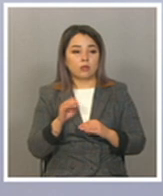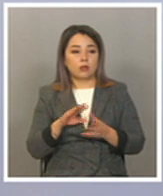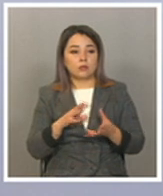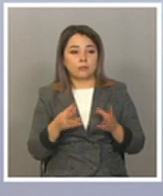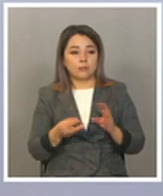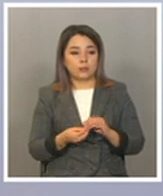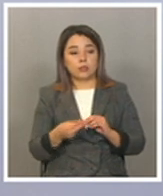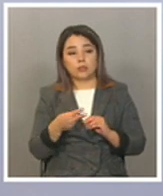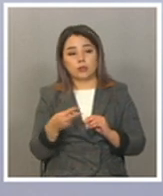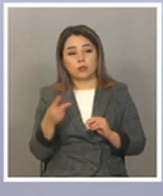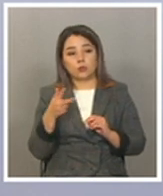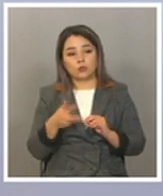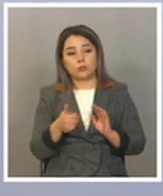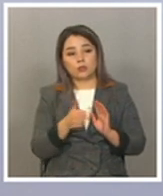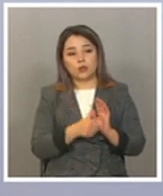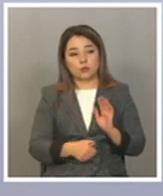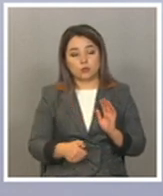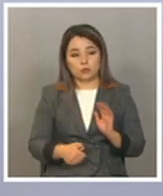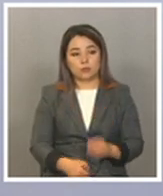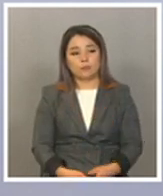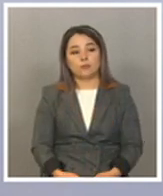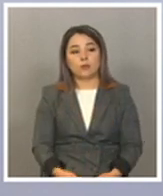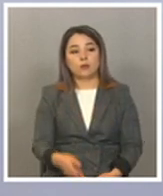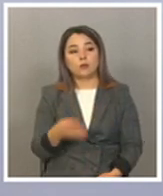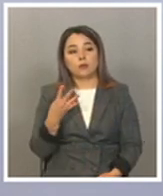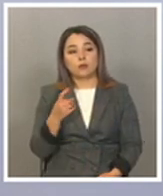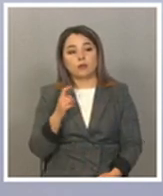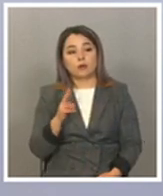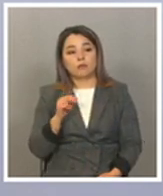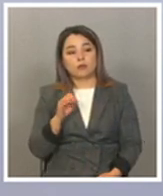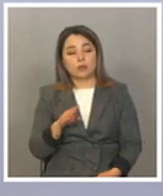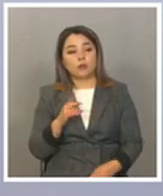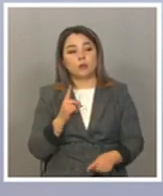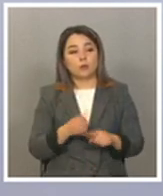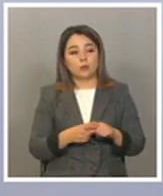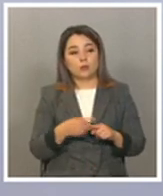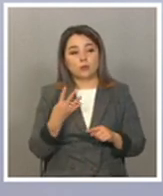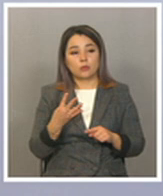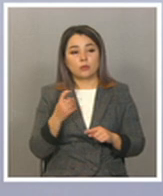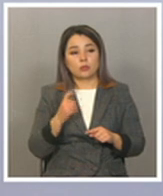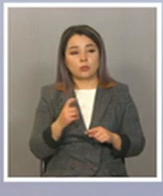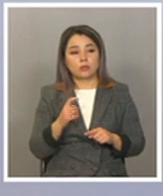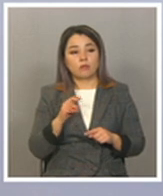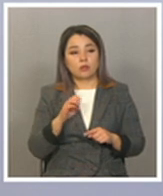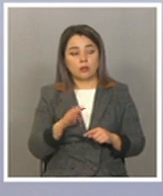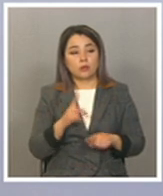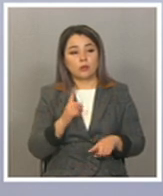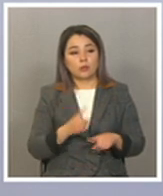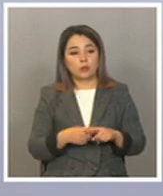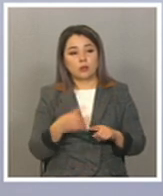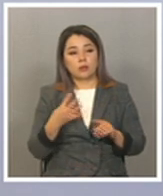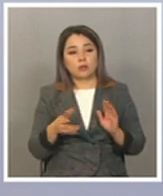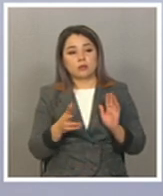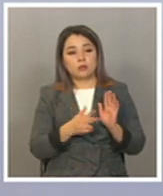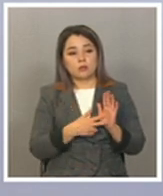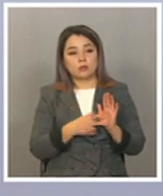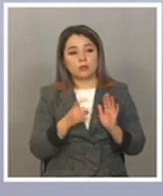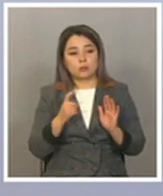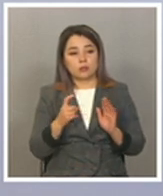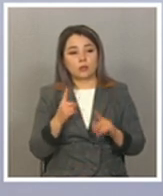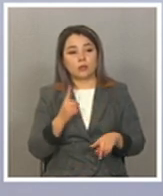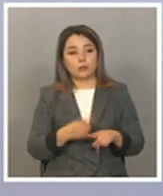квадраты тең 3600. 4x квадрат қосылған 4х квадрат қосылған